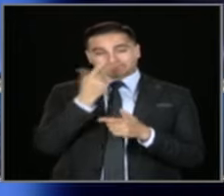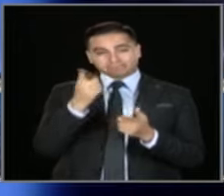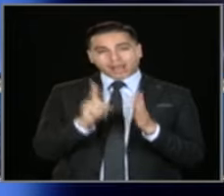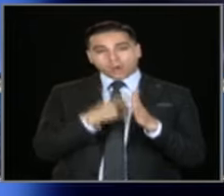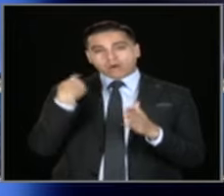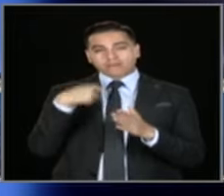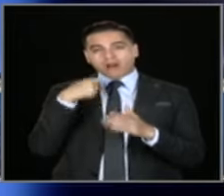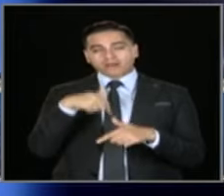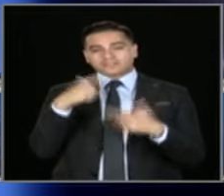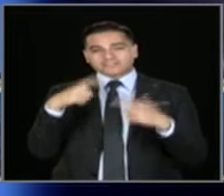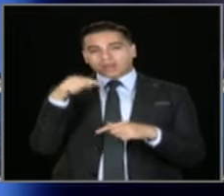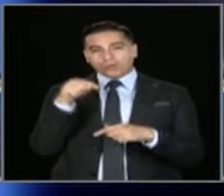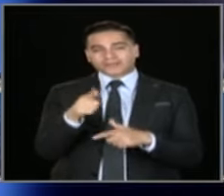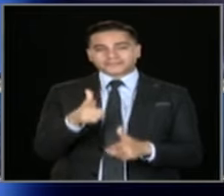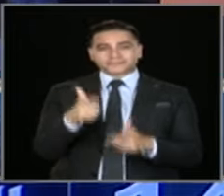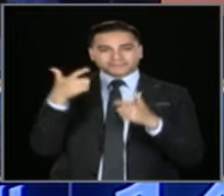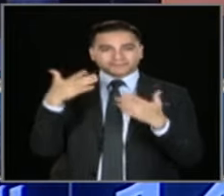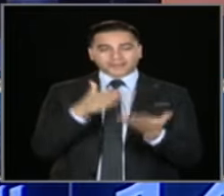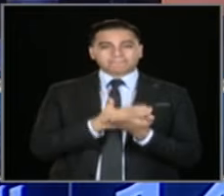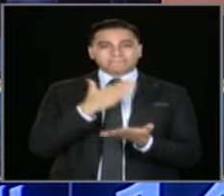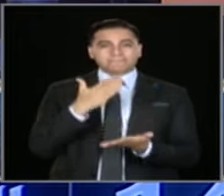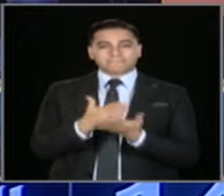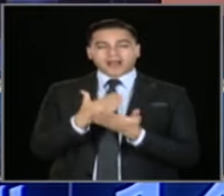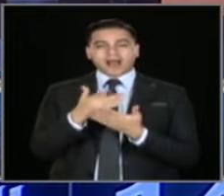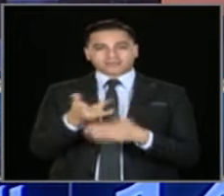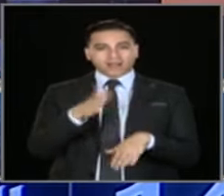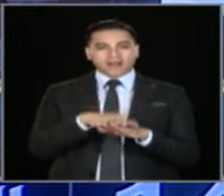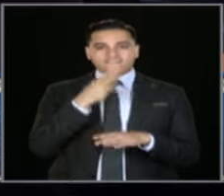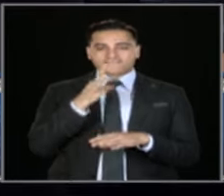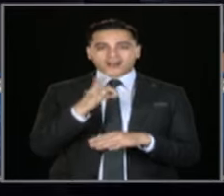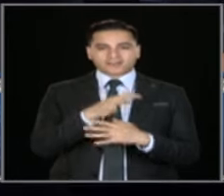أول رئيس للدولة دي بعد استقلالها عن فرنسا